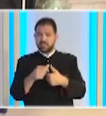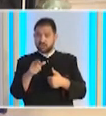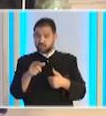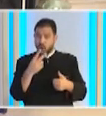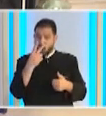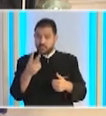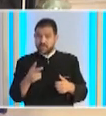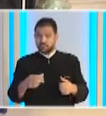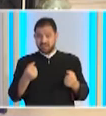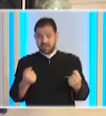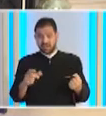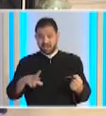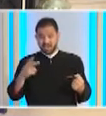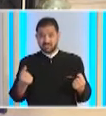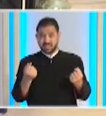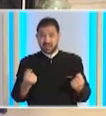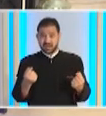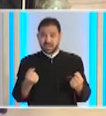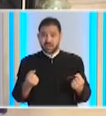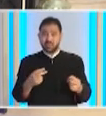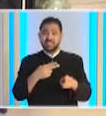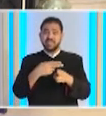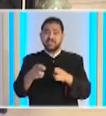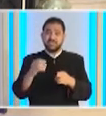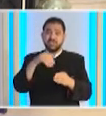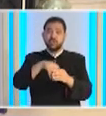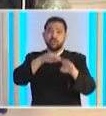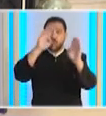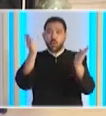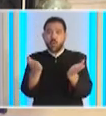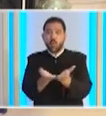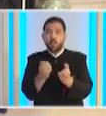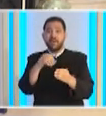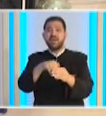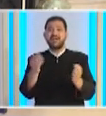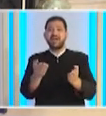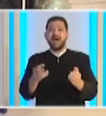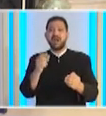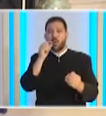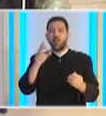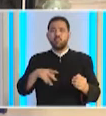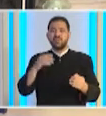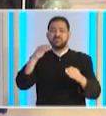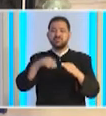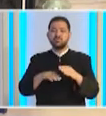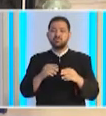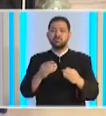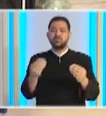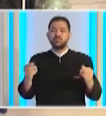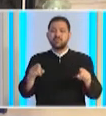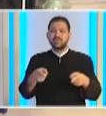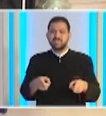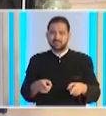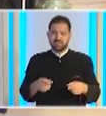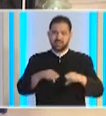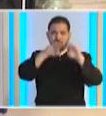greu este să poți să te desăvârșești într-o lume în care, sigur, omul este supus multor ispite. Și